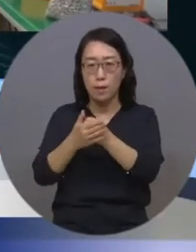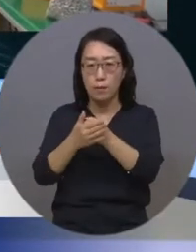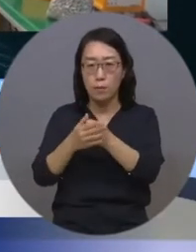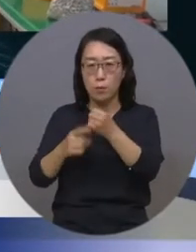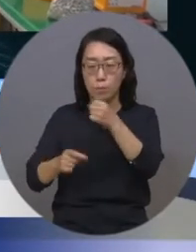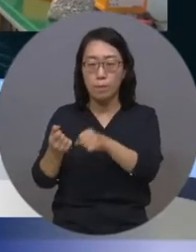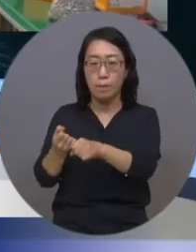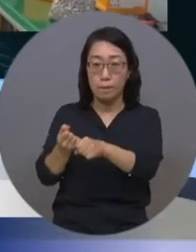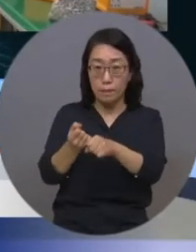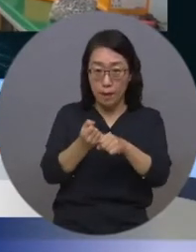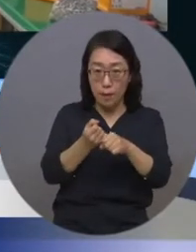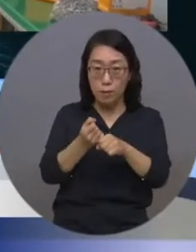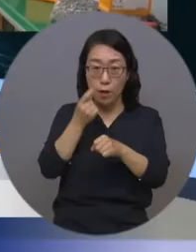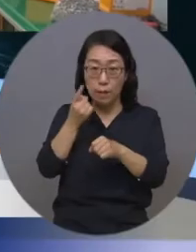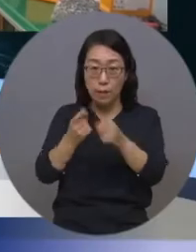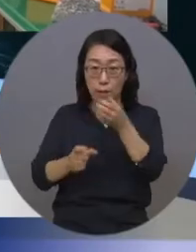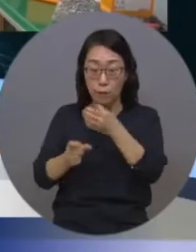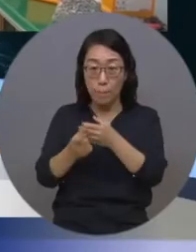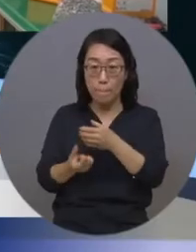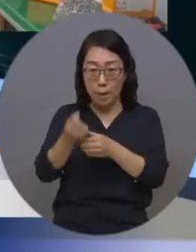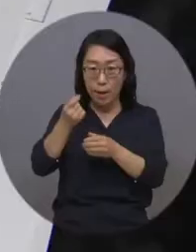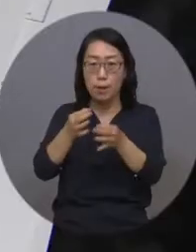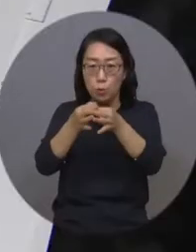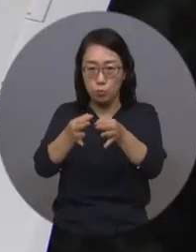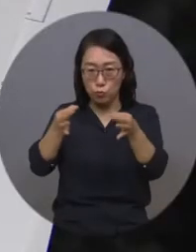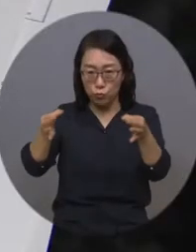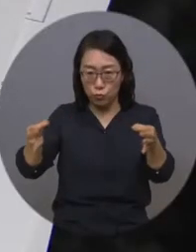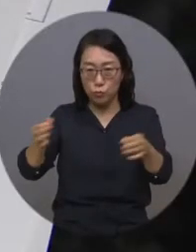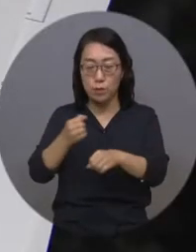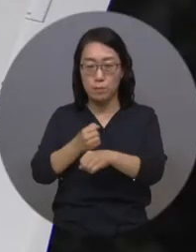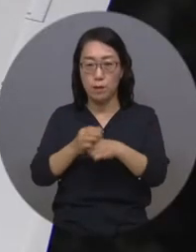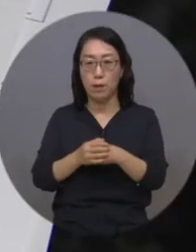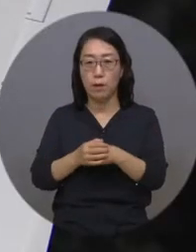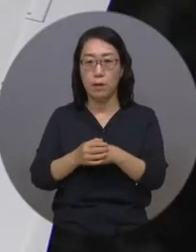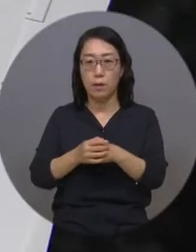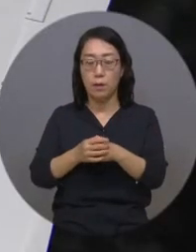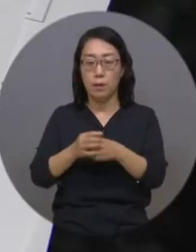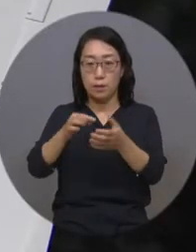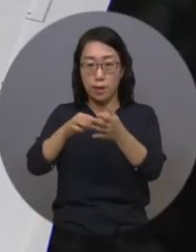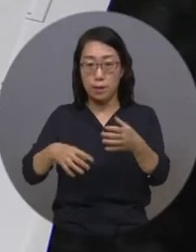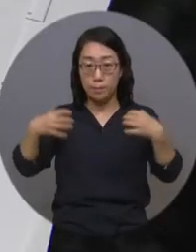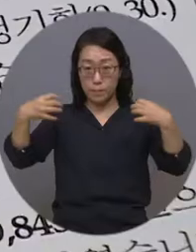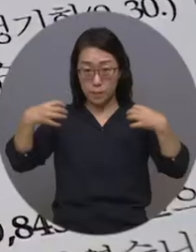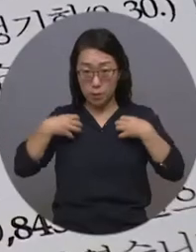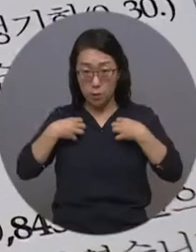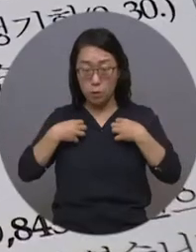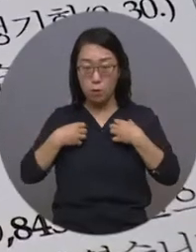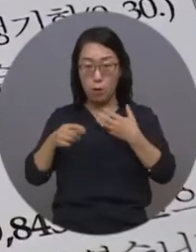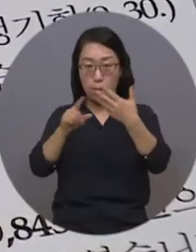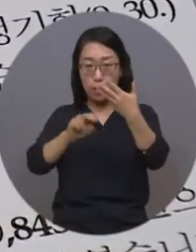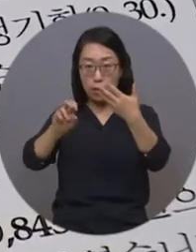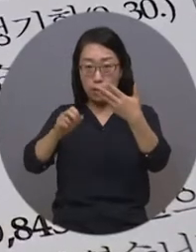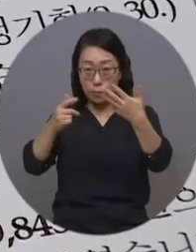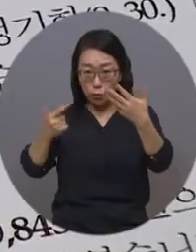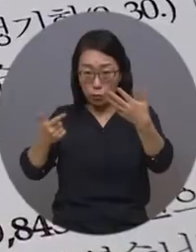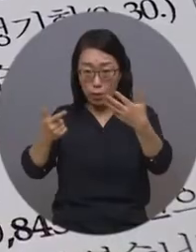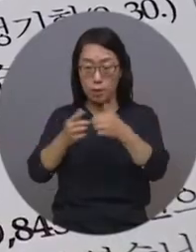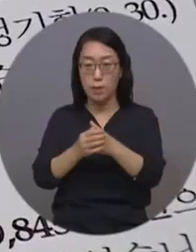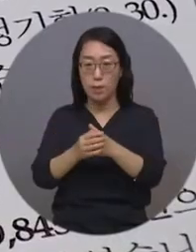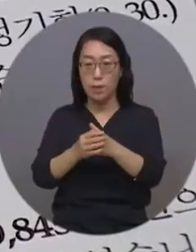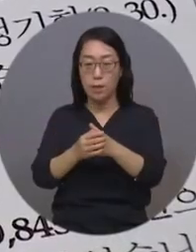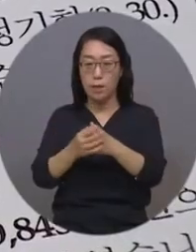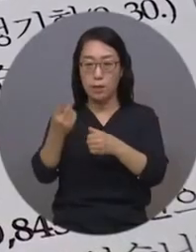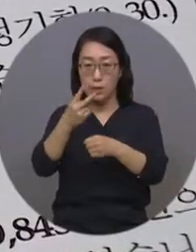한달 이상 앞당겨 지급되었습니다 국세청은 지난달 26일 2020년 귀속